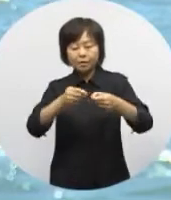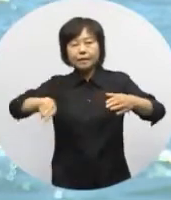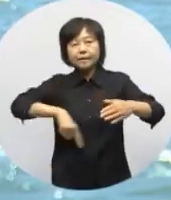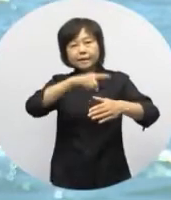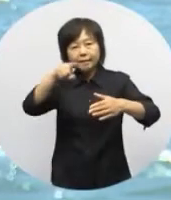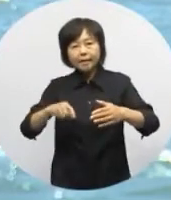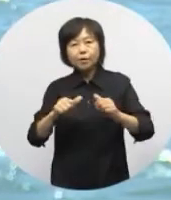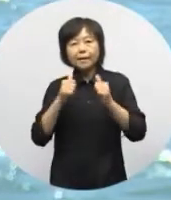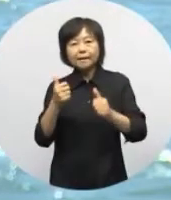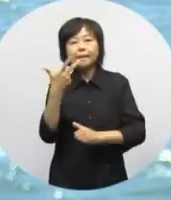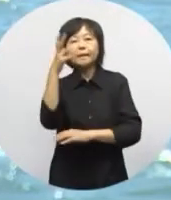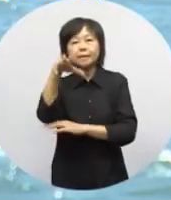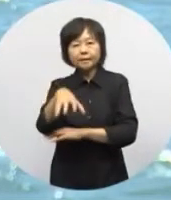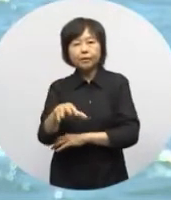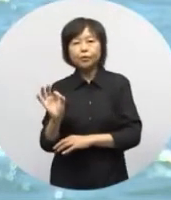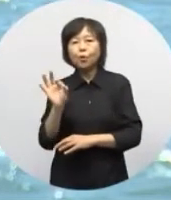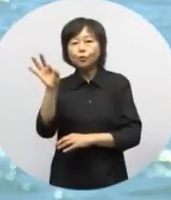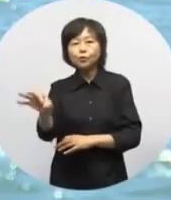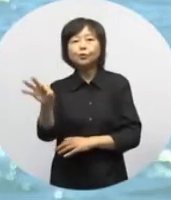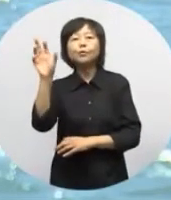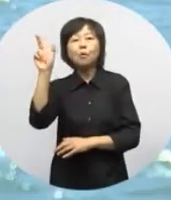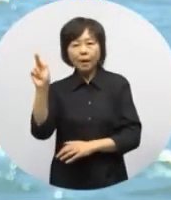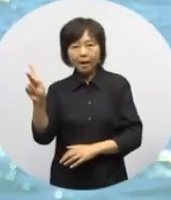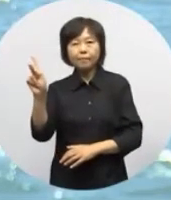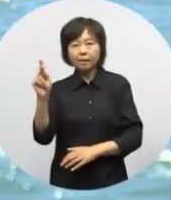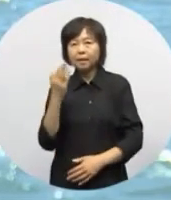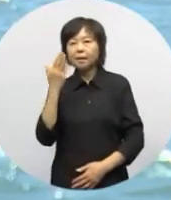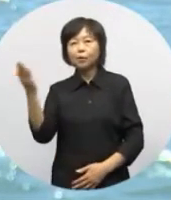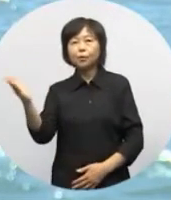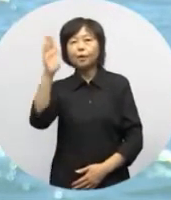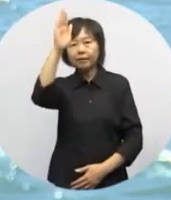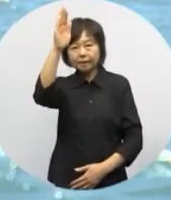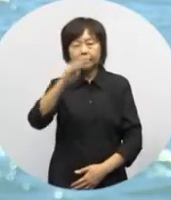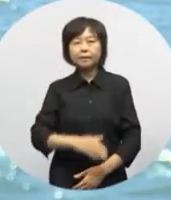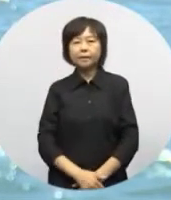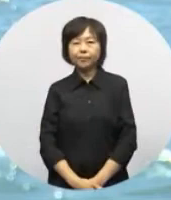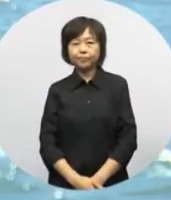は茅ヶ崎市役所収納課までお問い合わせください。